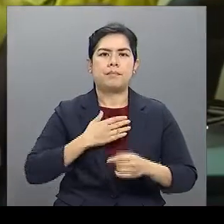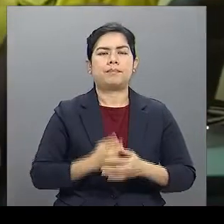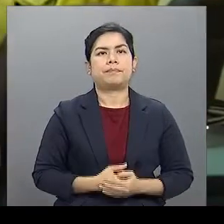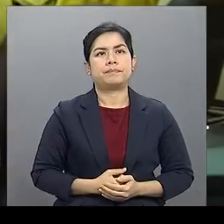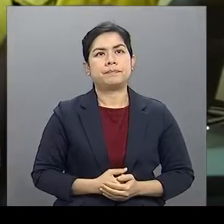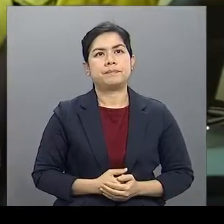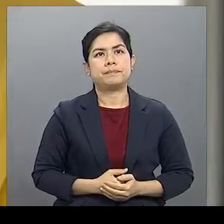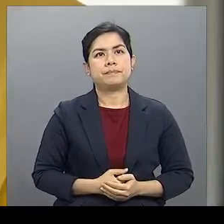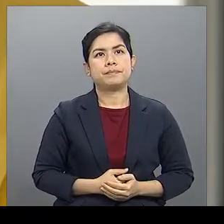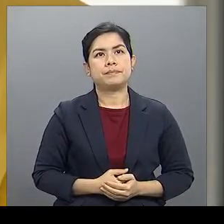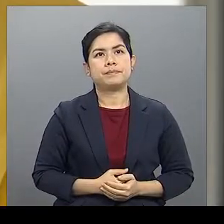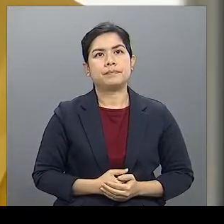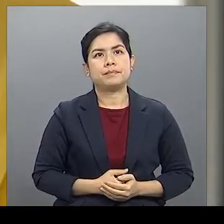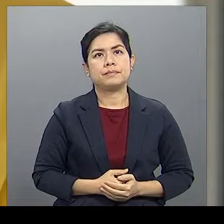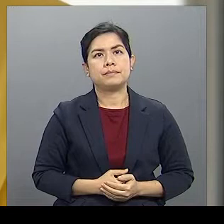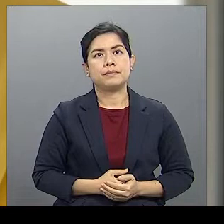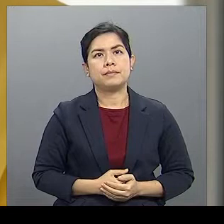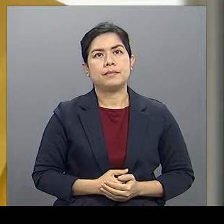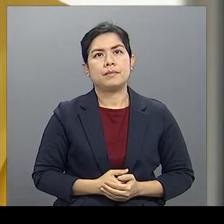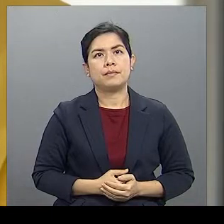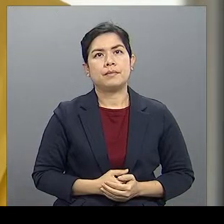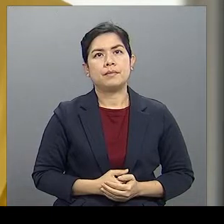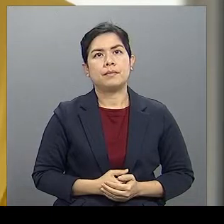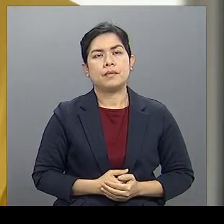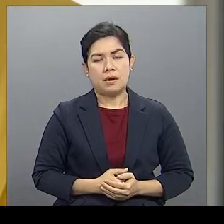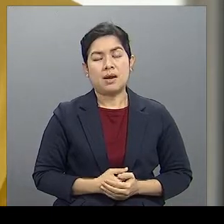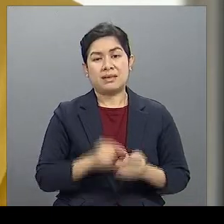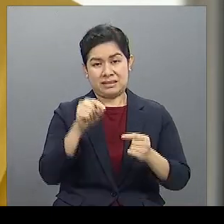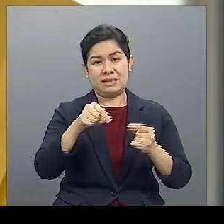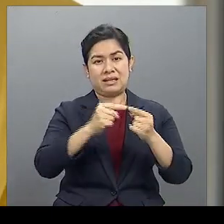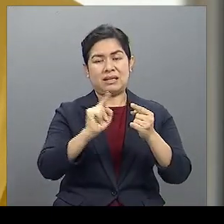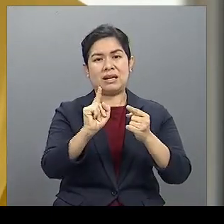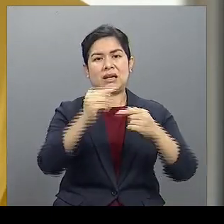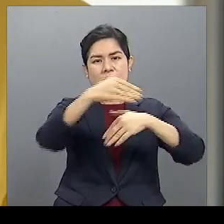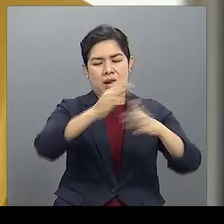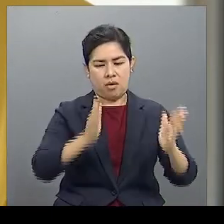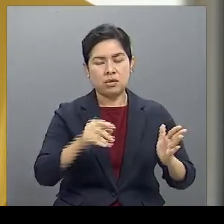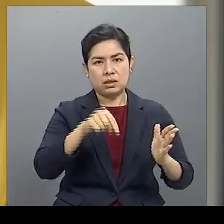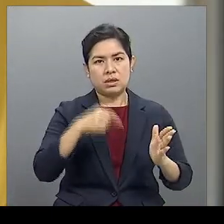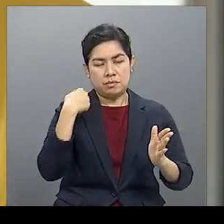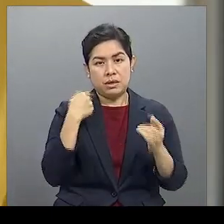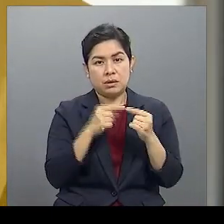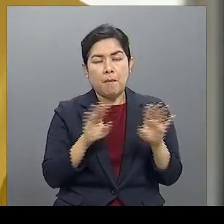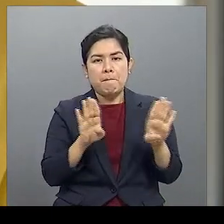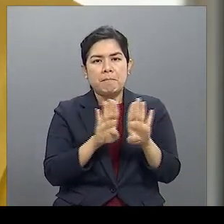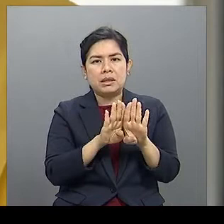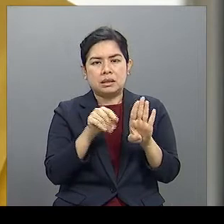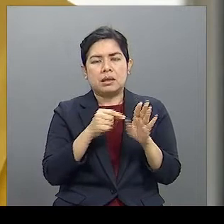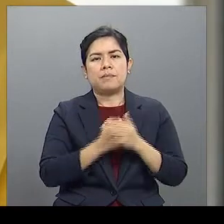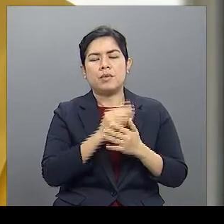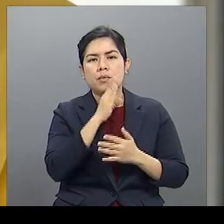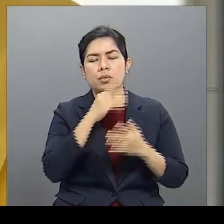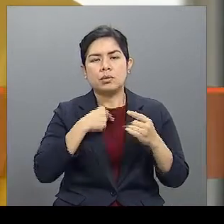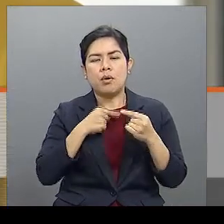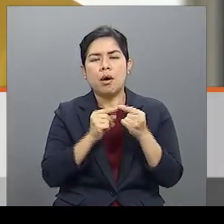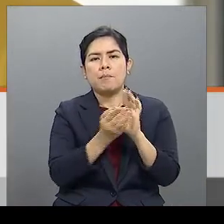กันเพราะว่าในห้องเนี่ยในห้องหรือในบ้านเนี่ยมันจะเป็นที่ปิดเพราะฉะนั้นในการเครื่องฟอกอากาศหรือในเครื่องกรองอ